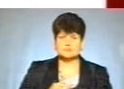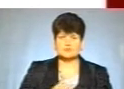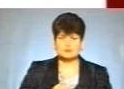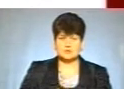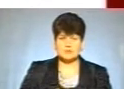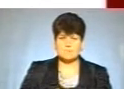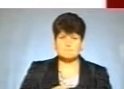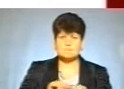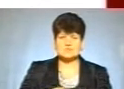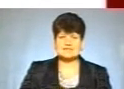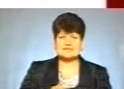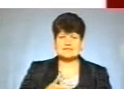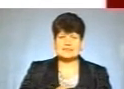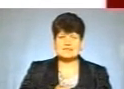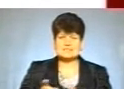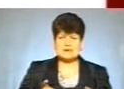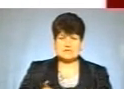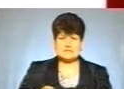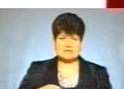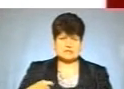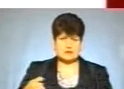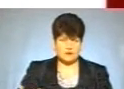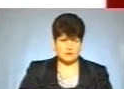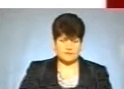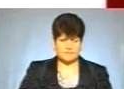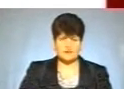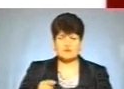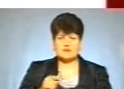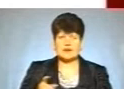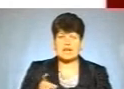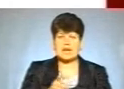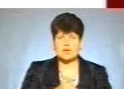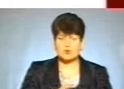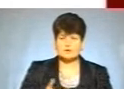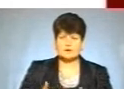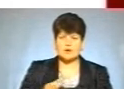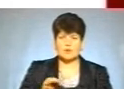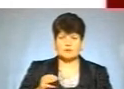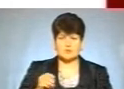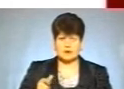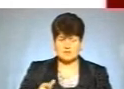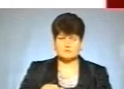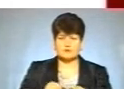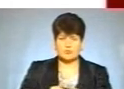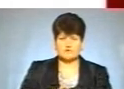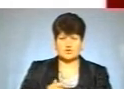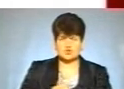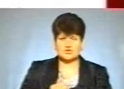процес децентралізації, який затягнувся. У тих регіонах, де ОТГ сформувались хоча б